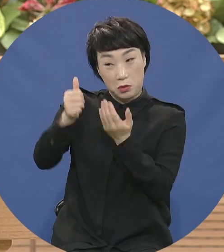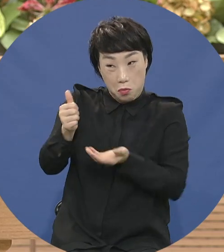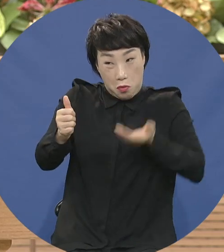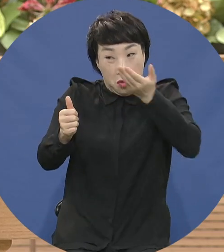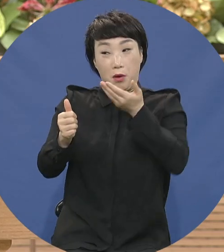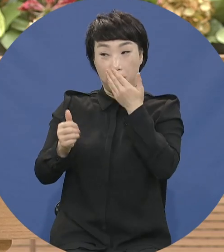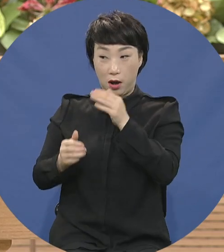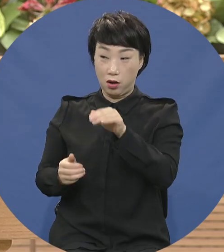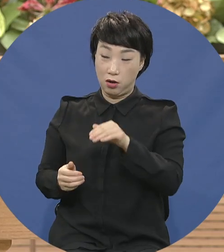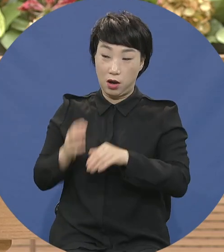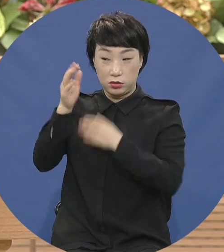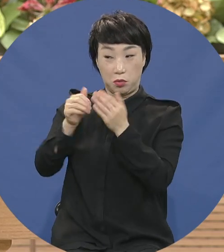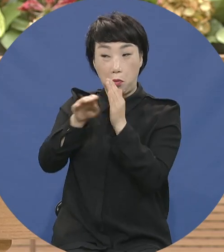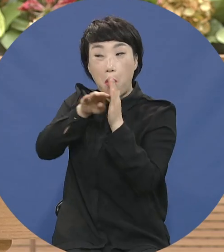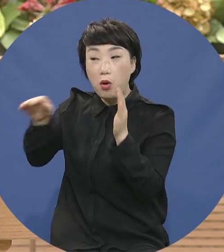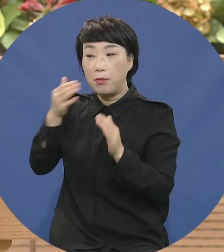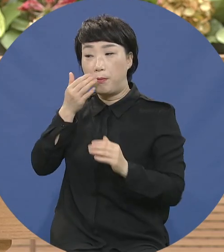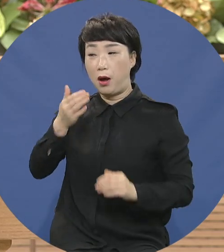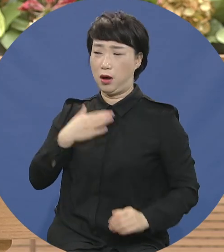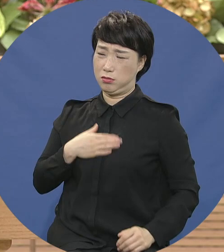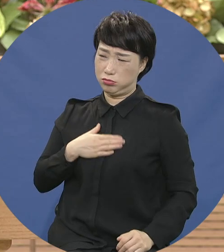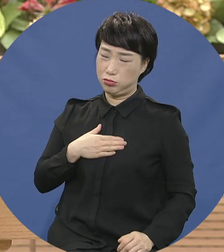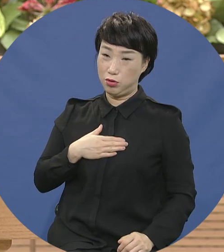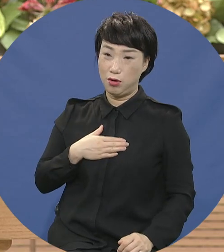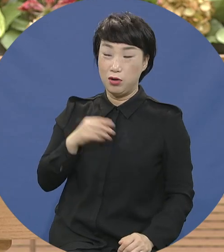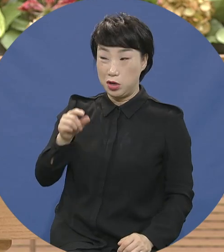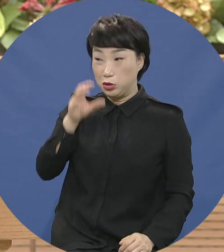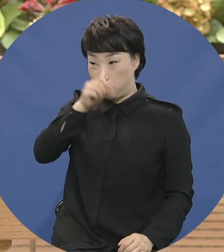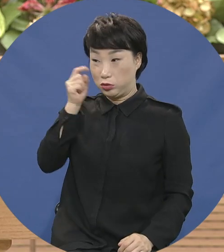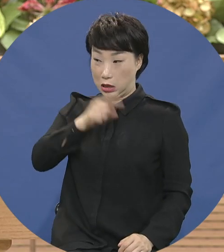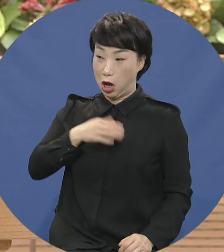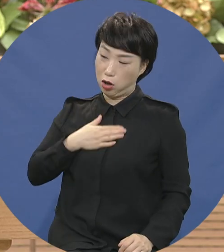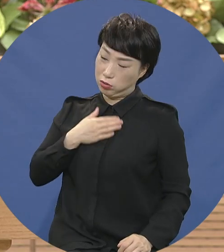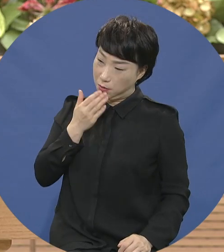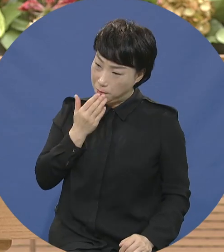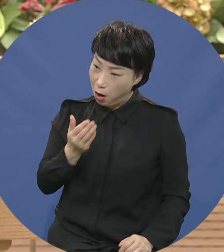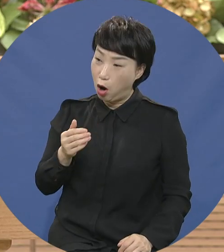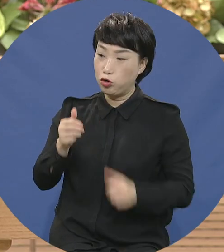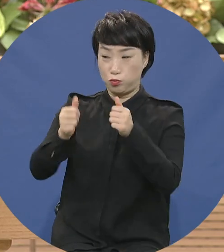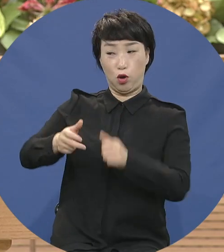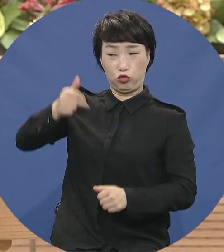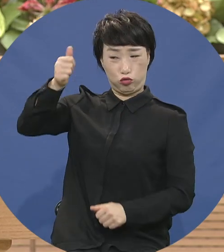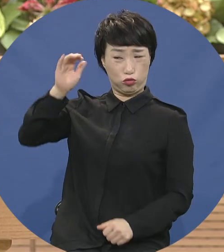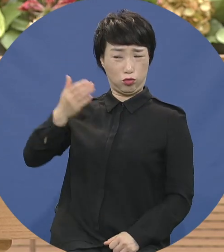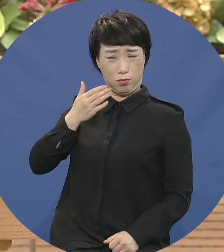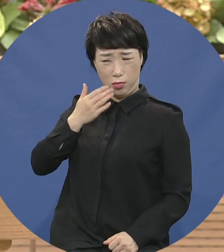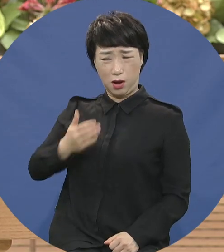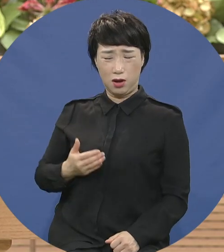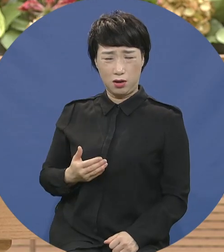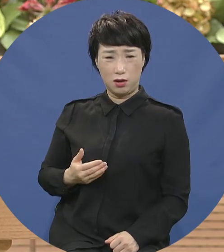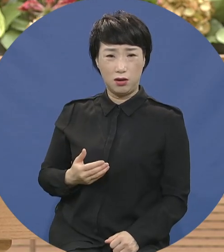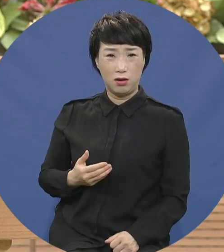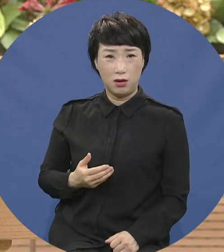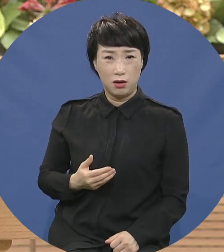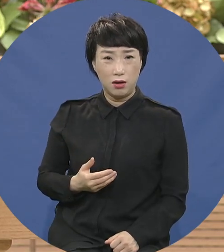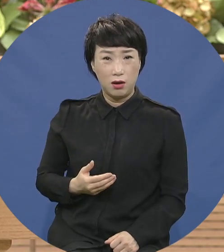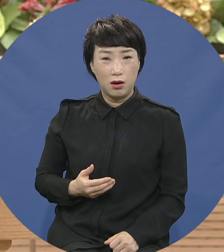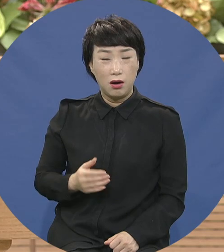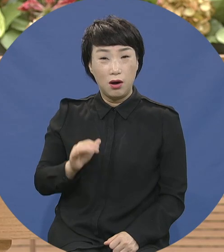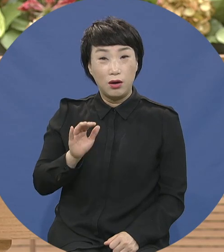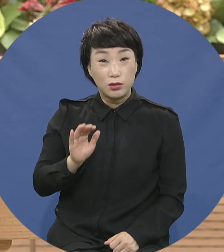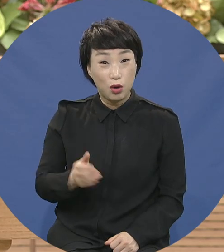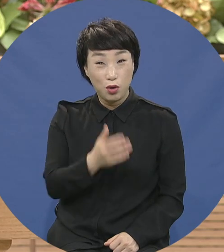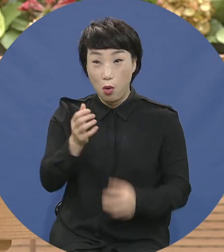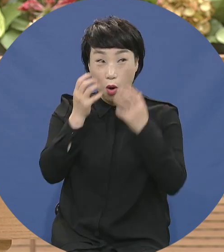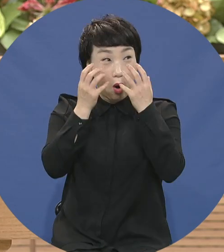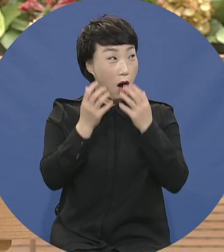하나님처럼 되는 거, 하나님 네가 될 수 있는 거 줘. 선악을 알게 하는 심판주가 내가 되어